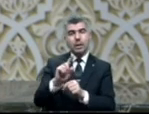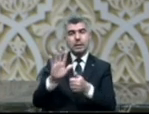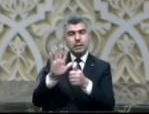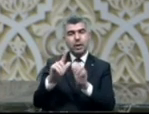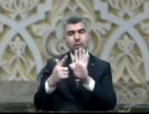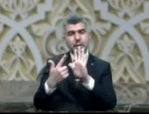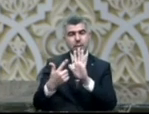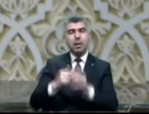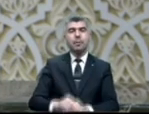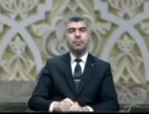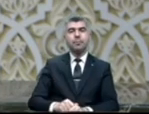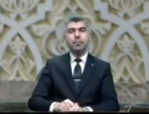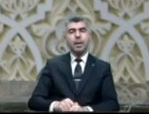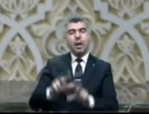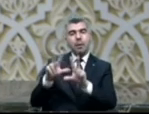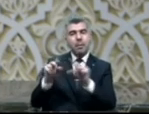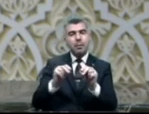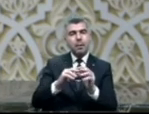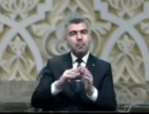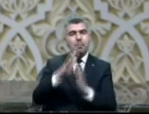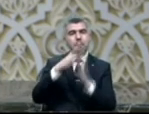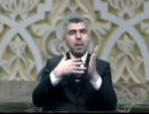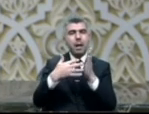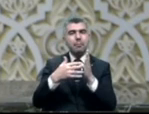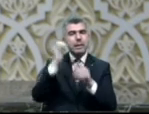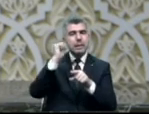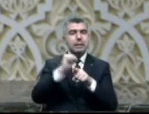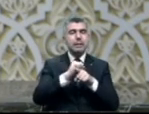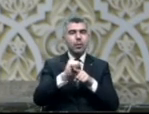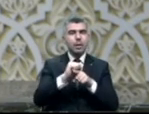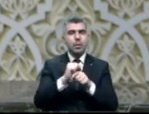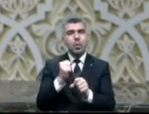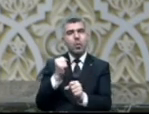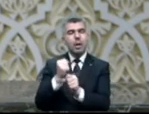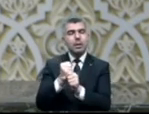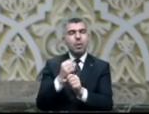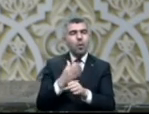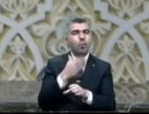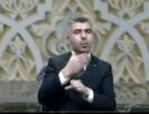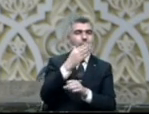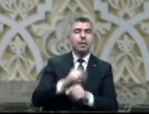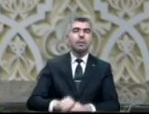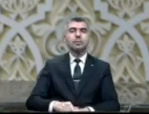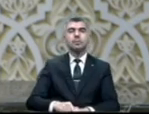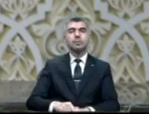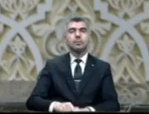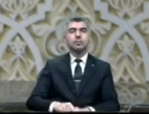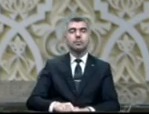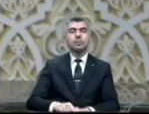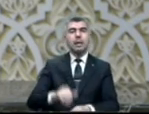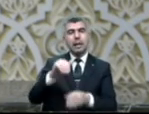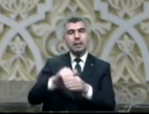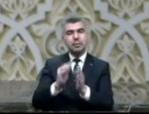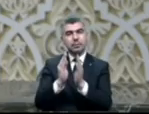والسابع تجمعهما وحدة الموضوع، ملائمة برامج التكوين المهني مع مستجدات سوق الشغل وآفاق التطوير. غادي نعطي الكلمة لمجموعة